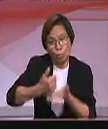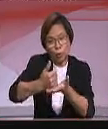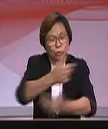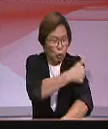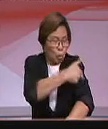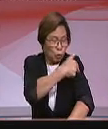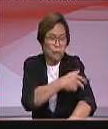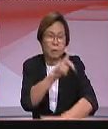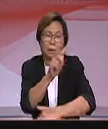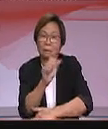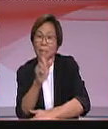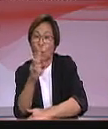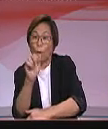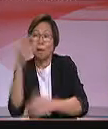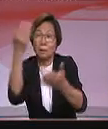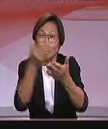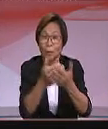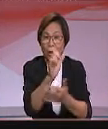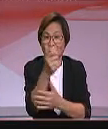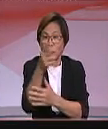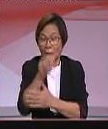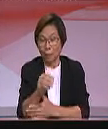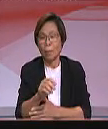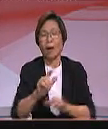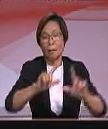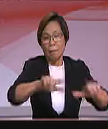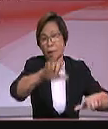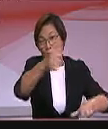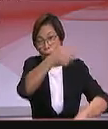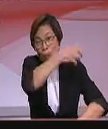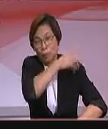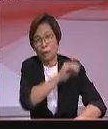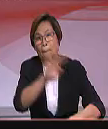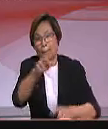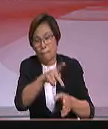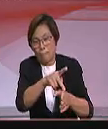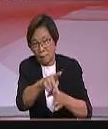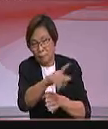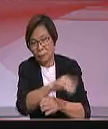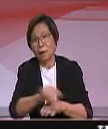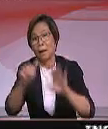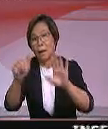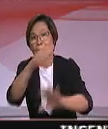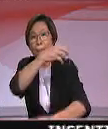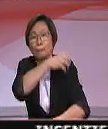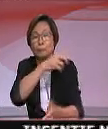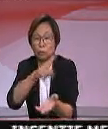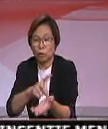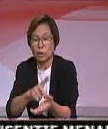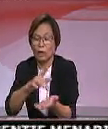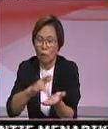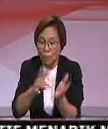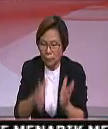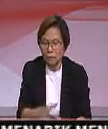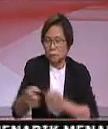Hospital Tawau. Sehingga kini, ATM telah menempatkan 10 pegawai termasuk 4 pakar perubatan dan 6 pegawai perubatan, farmasi